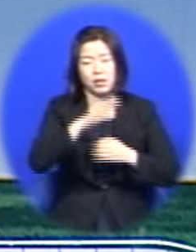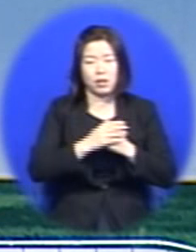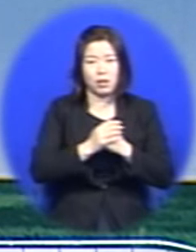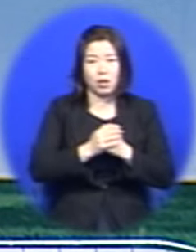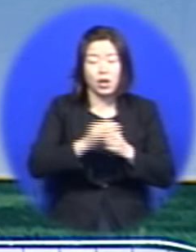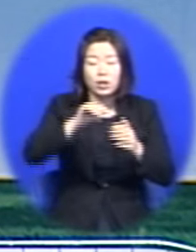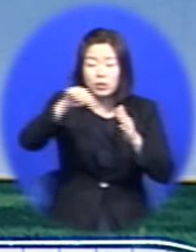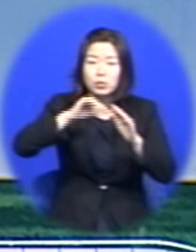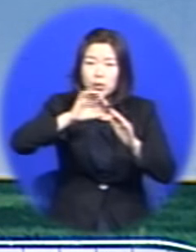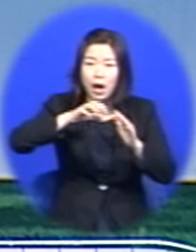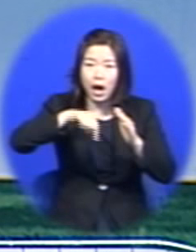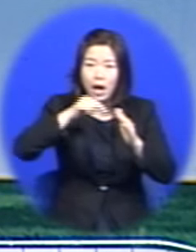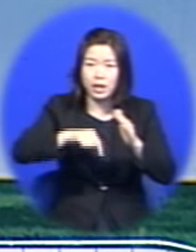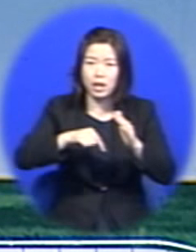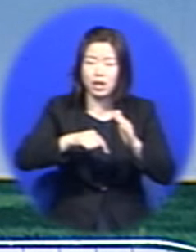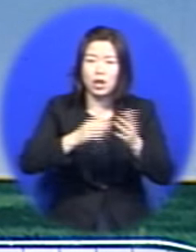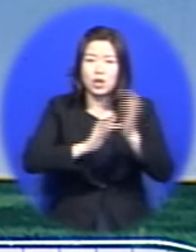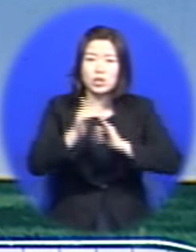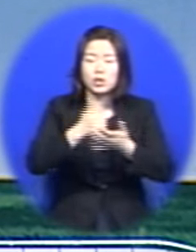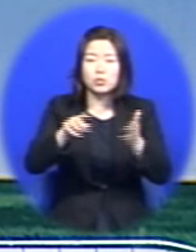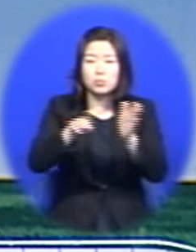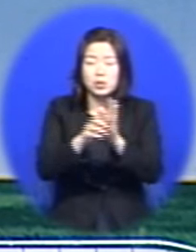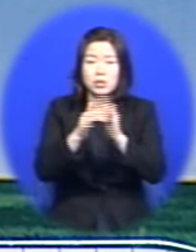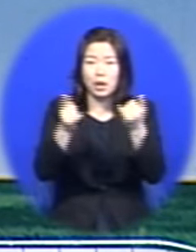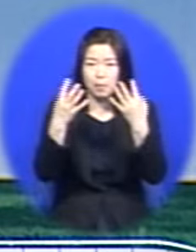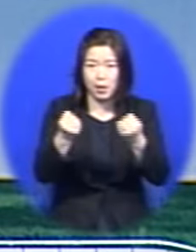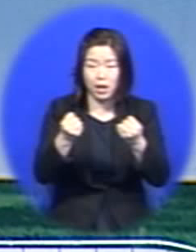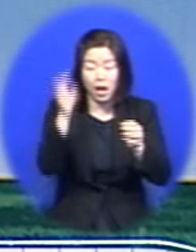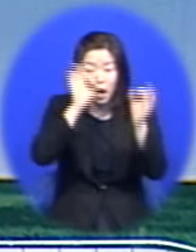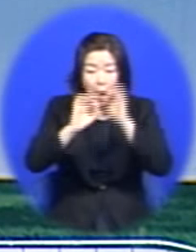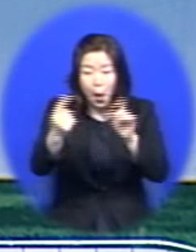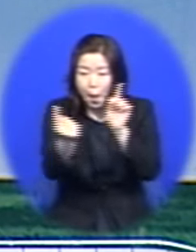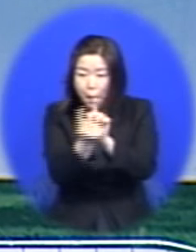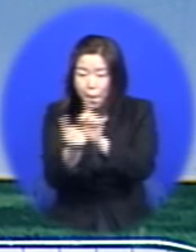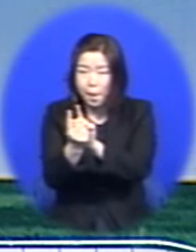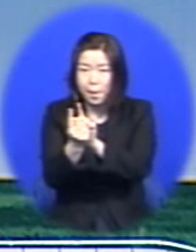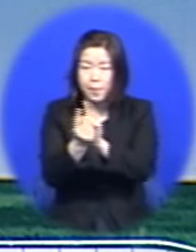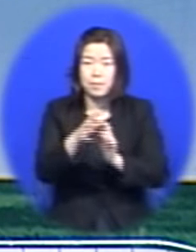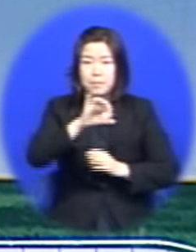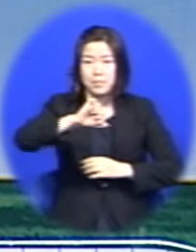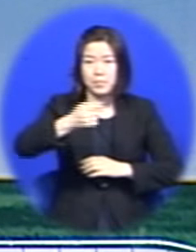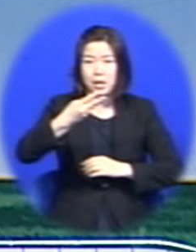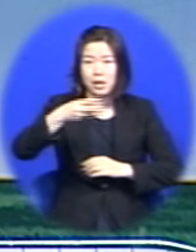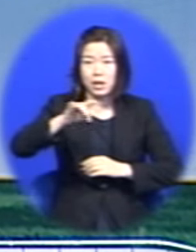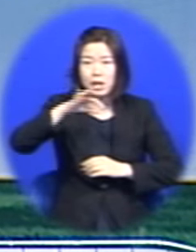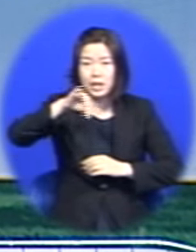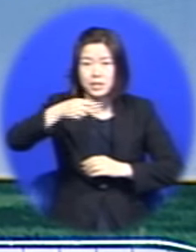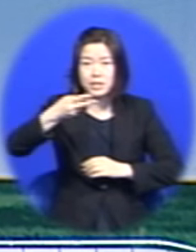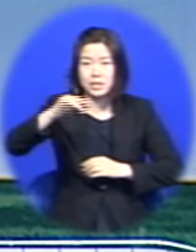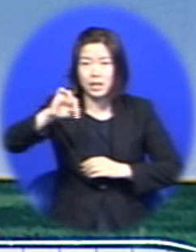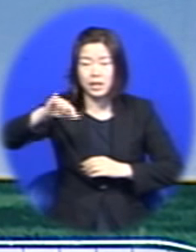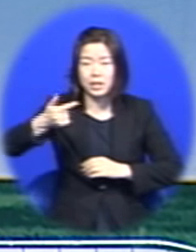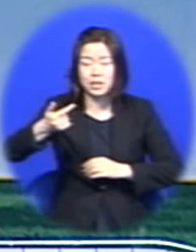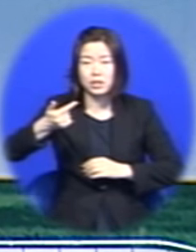많습니다. 그분들을 찾아가서 만나보면 팔레스타인 중에 기독교인들이 많아요.